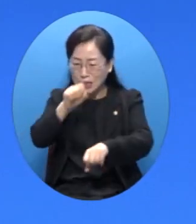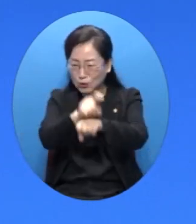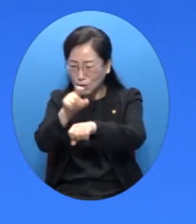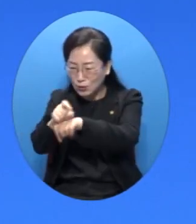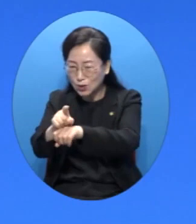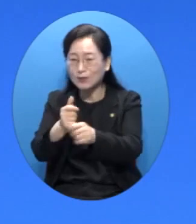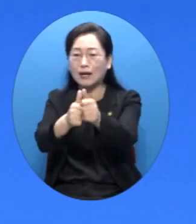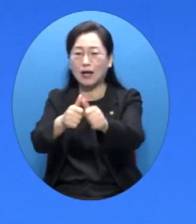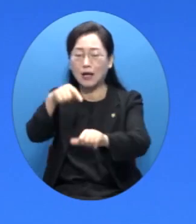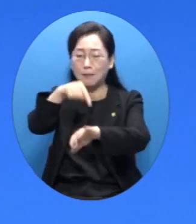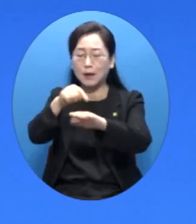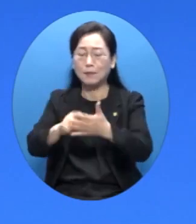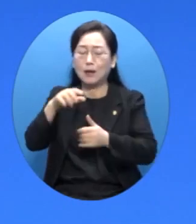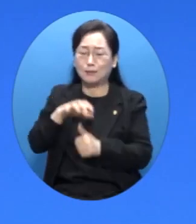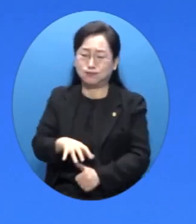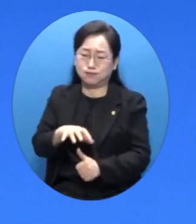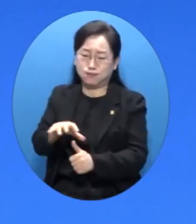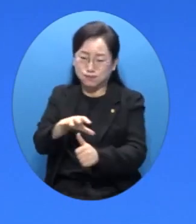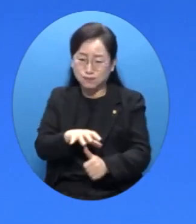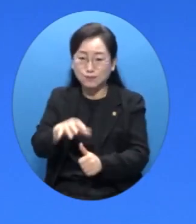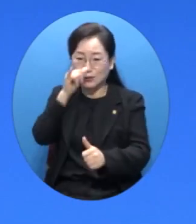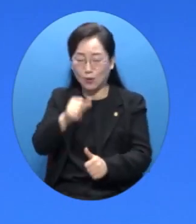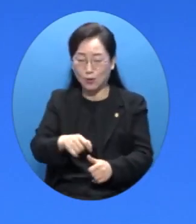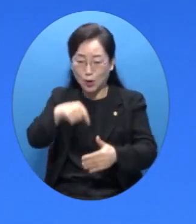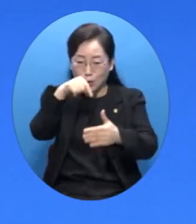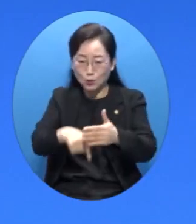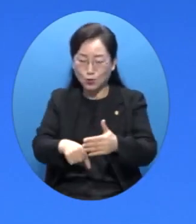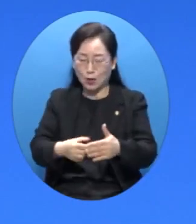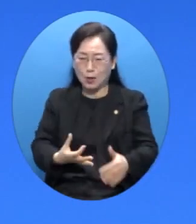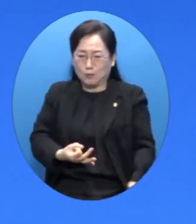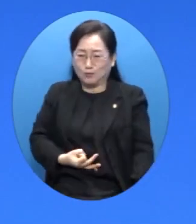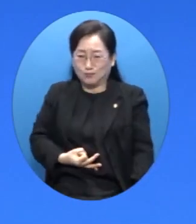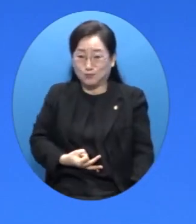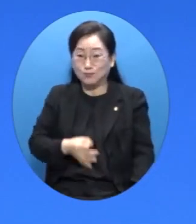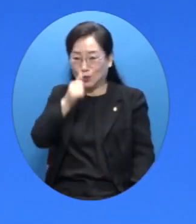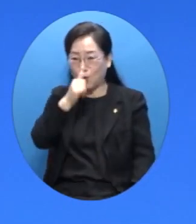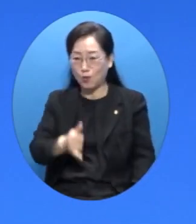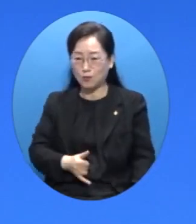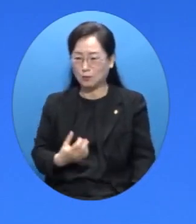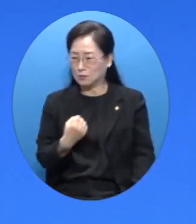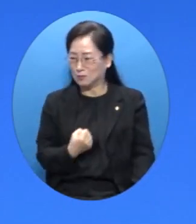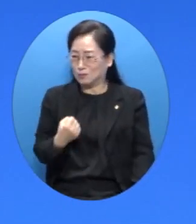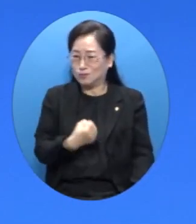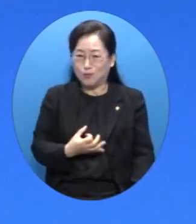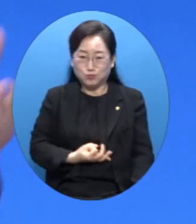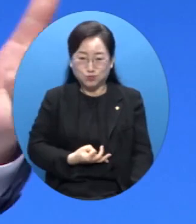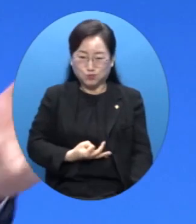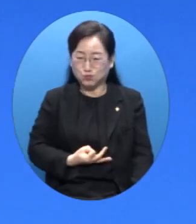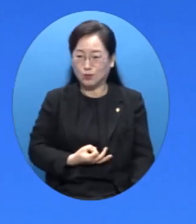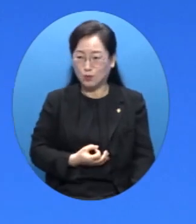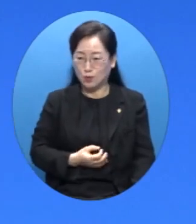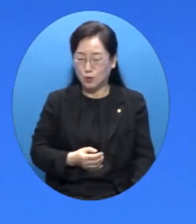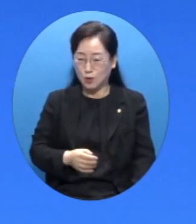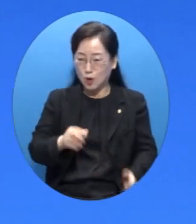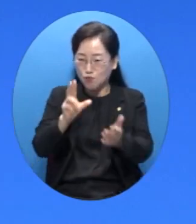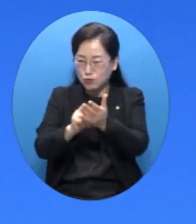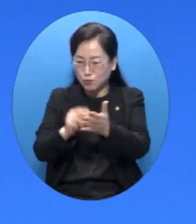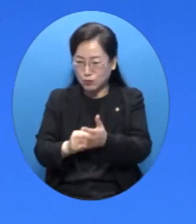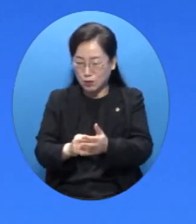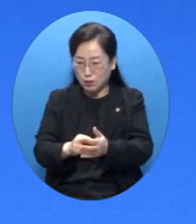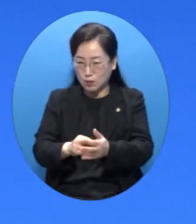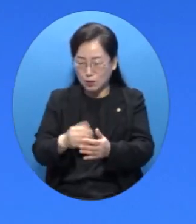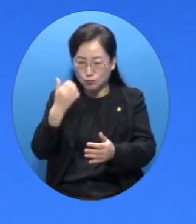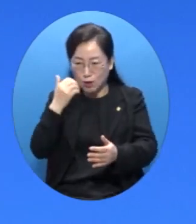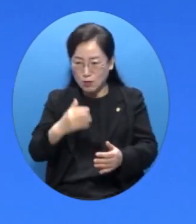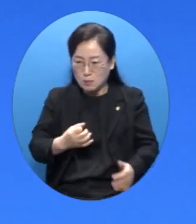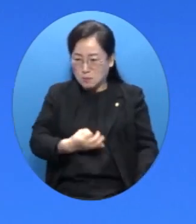따라서 그 마음에 눌림을 받고 삽니다. 내성적인 사람은 꽁해갖고 밤낮 그 내성적인 성격에 눌려서 조금 문제도 털어보지 못하고